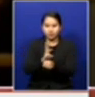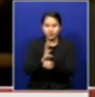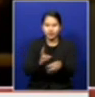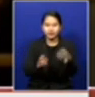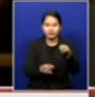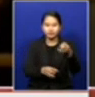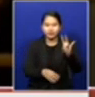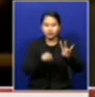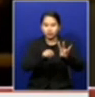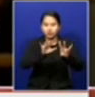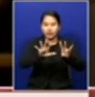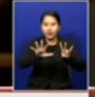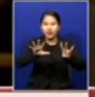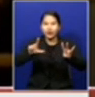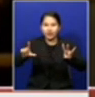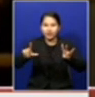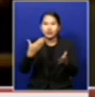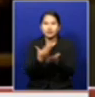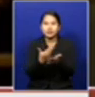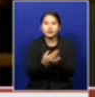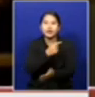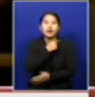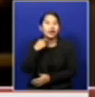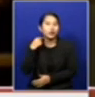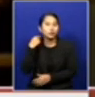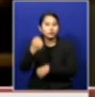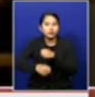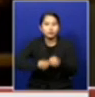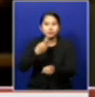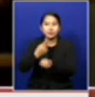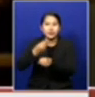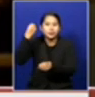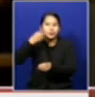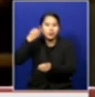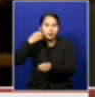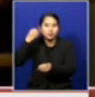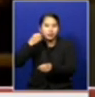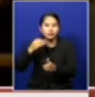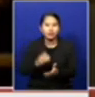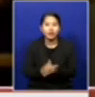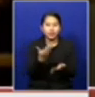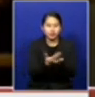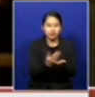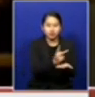กปีท่านกู้เงินทั้งหมด 3.6 ล้านล้าน